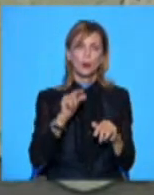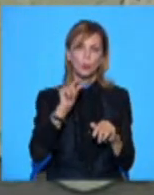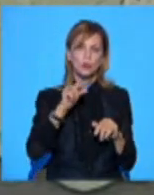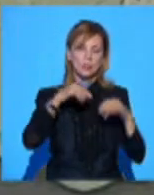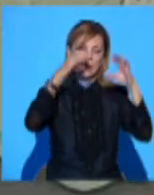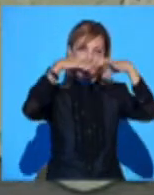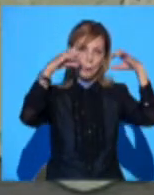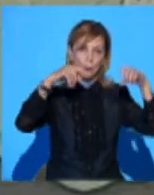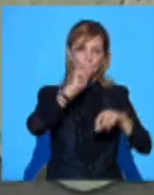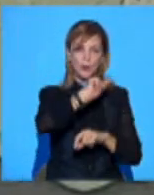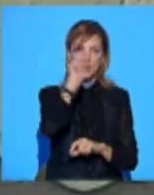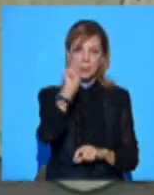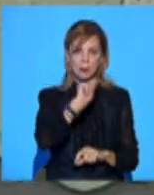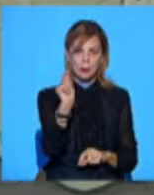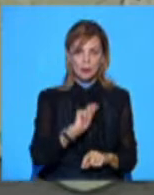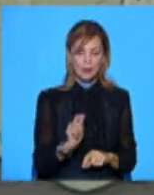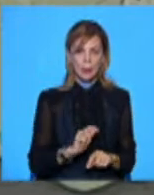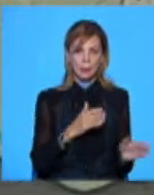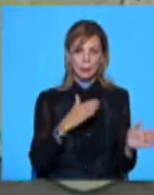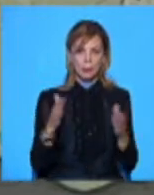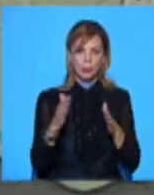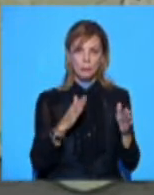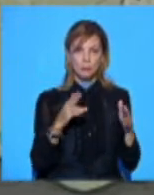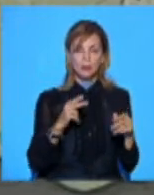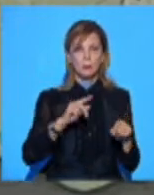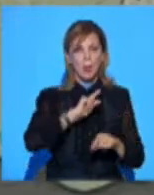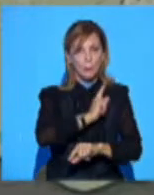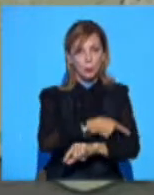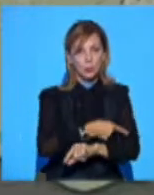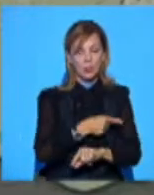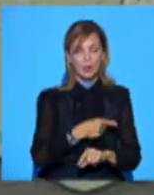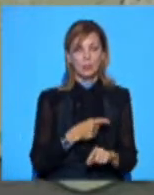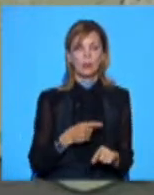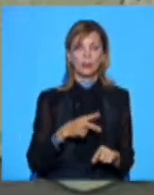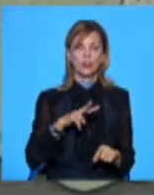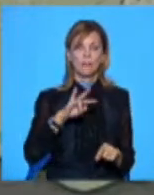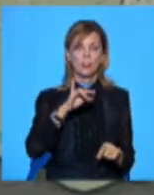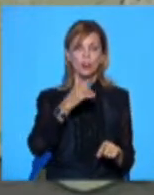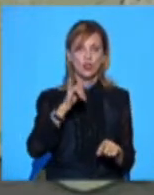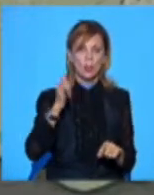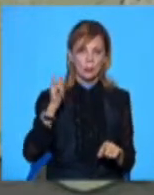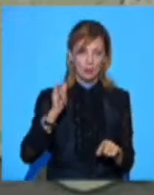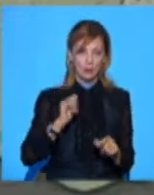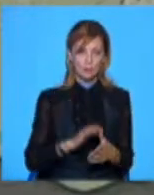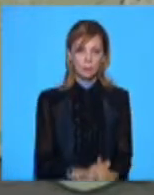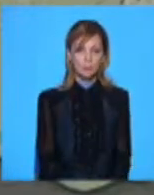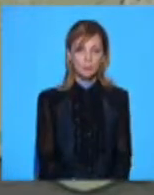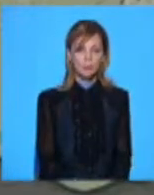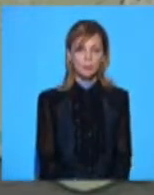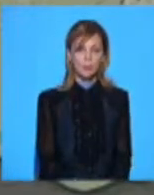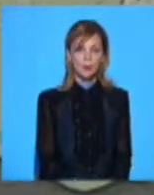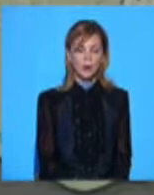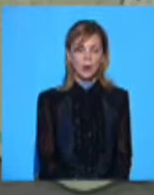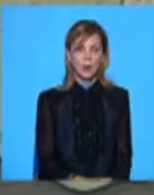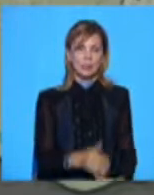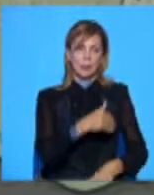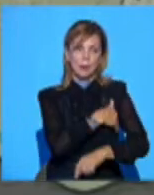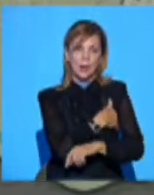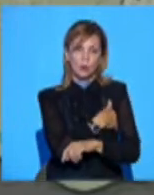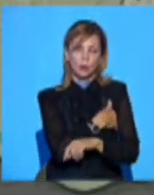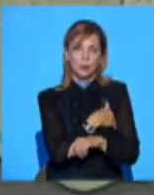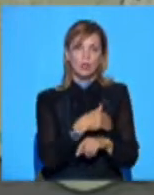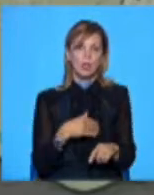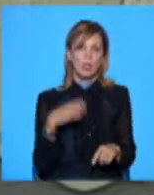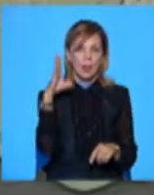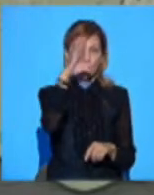frecvente descărcări electrice, intensificări de scurtă durată ale vântului, vijelii, averse torențiale și izolat grindină. Temperaturile minime